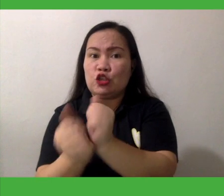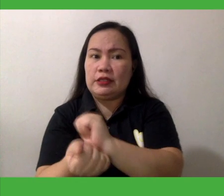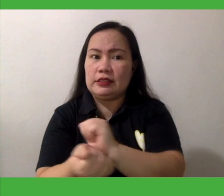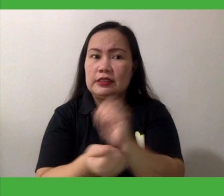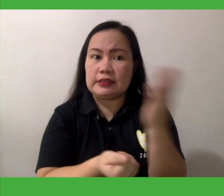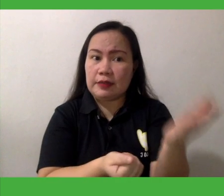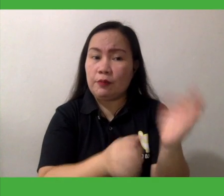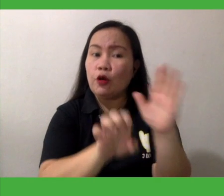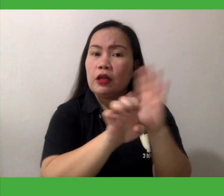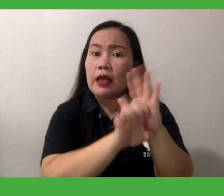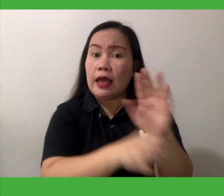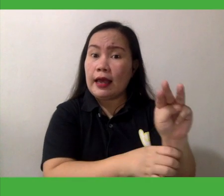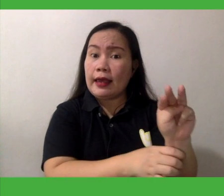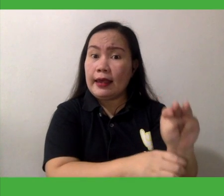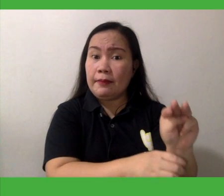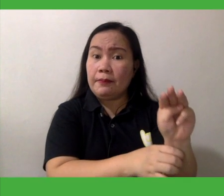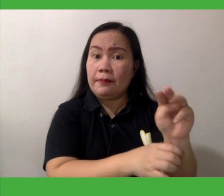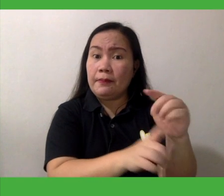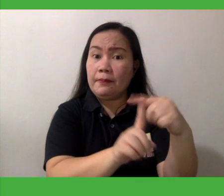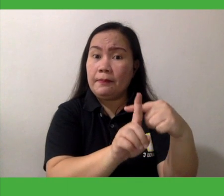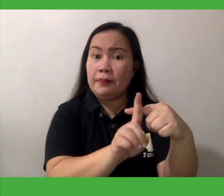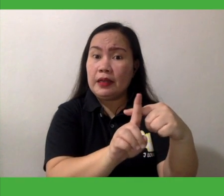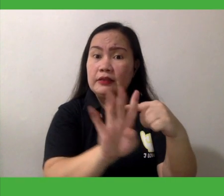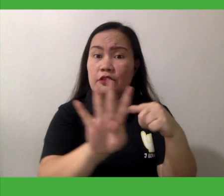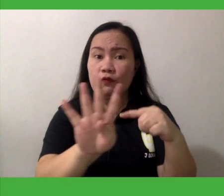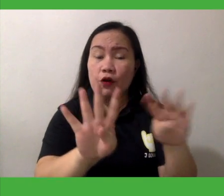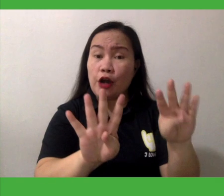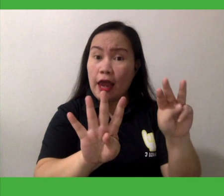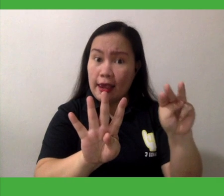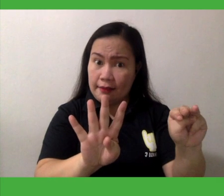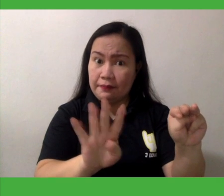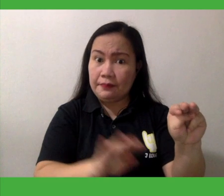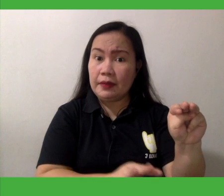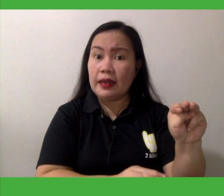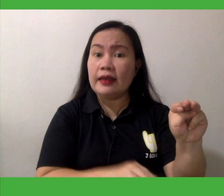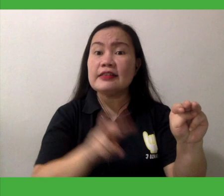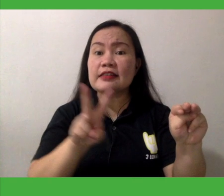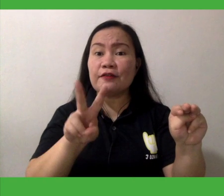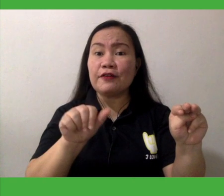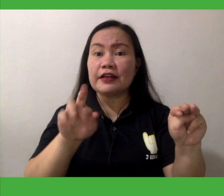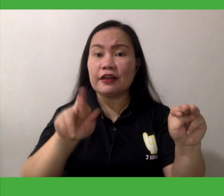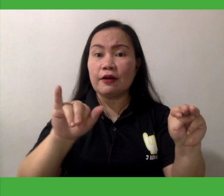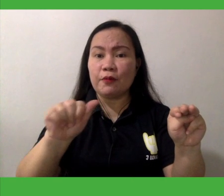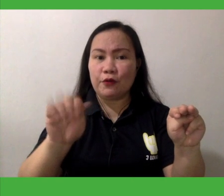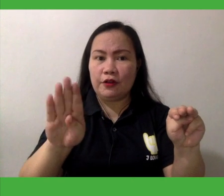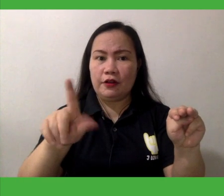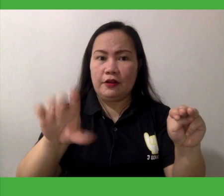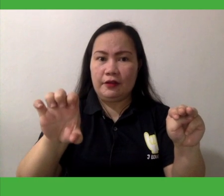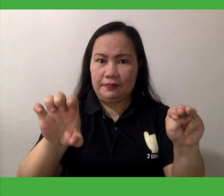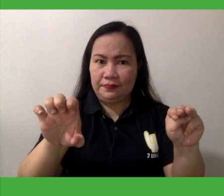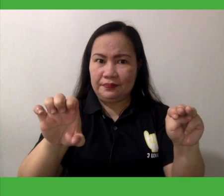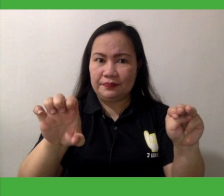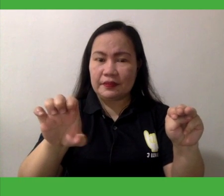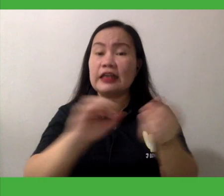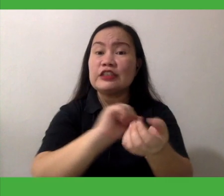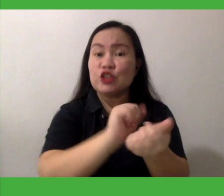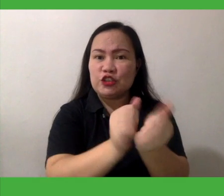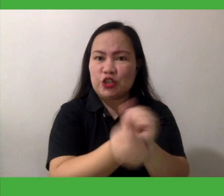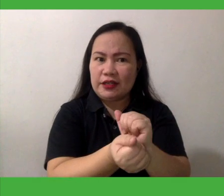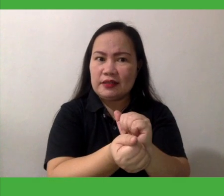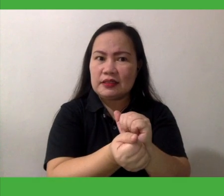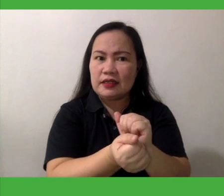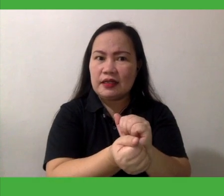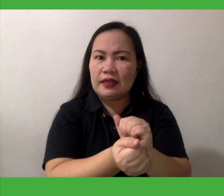tinatawag nating variable. So, kagaya nito, m plus 4, your m is the variable.